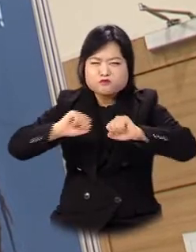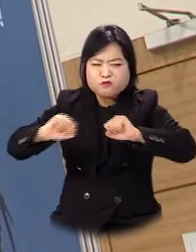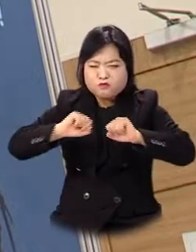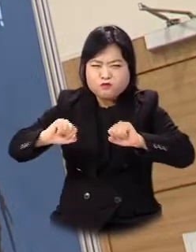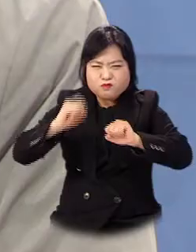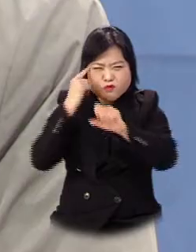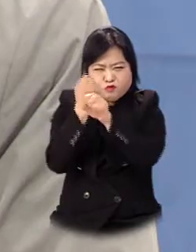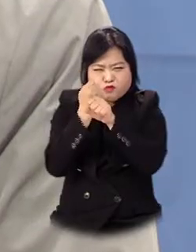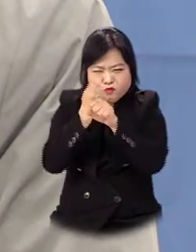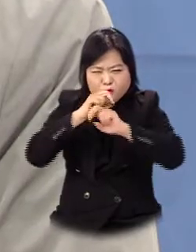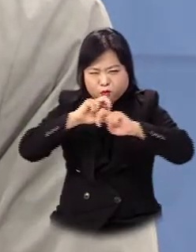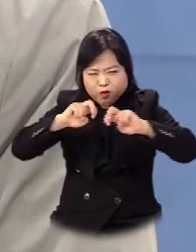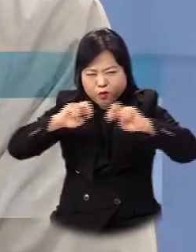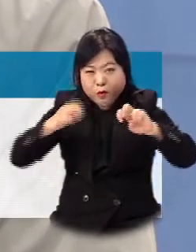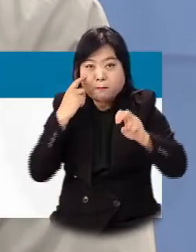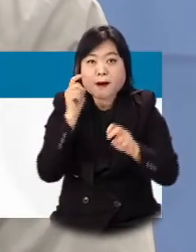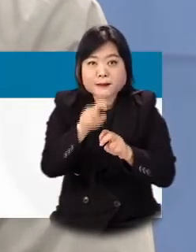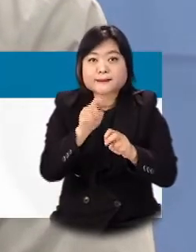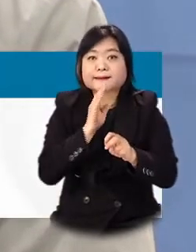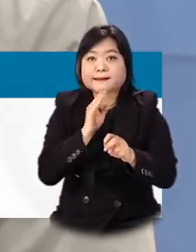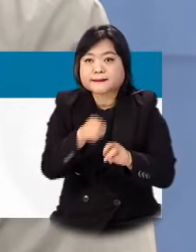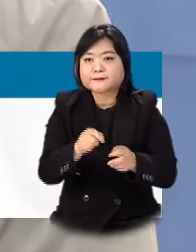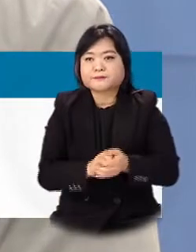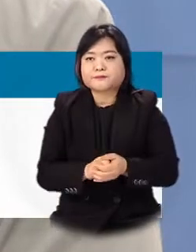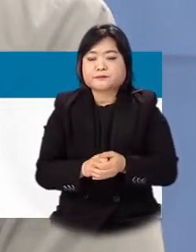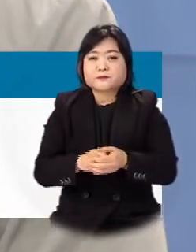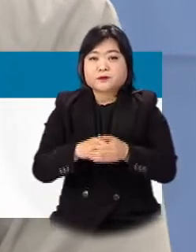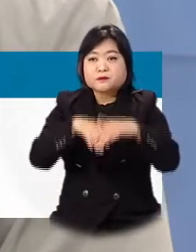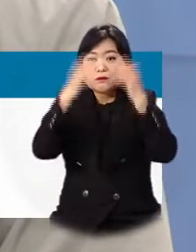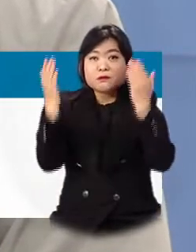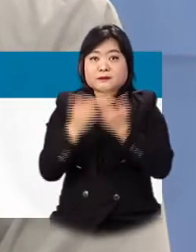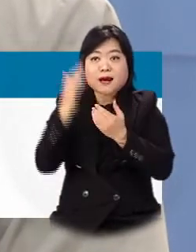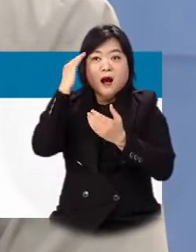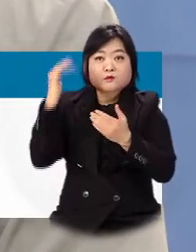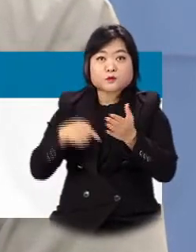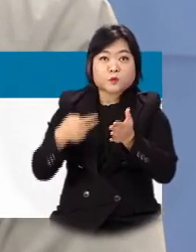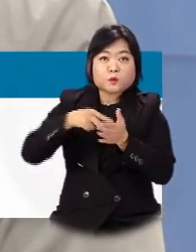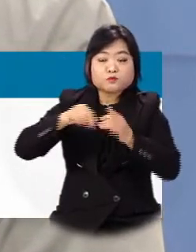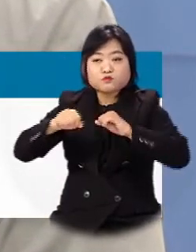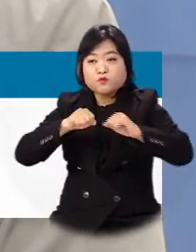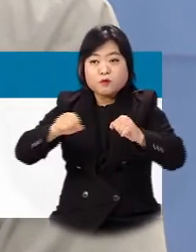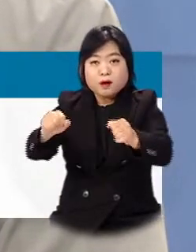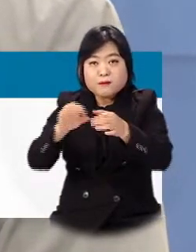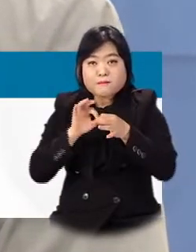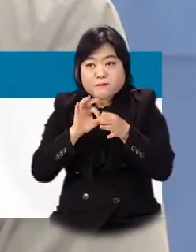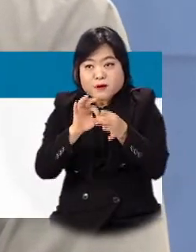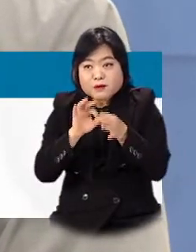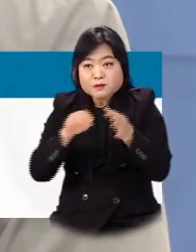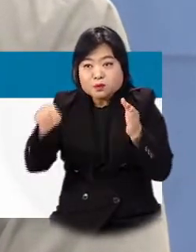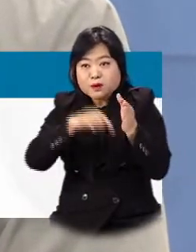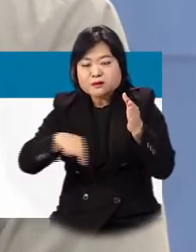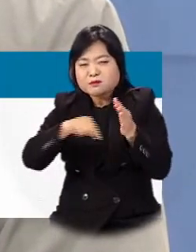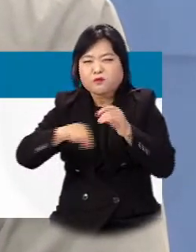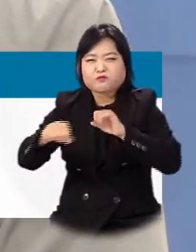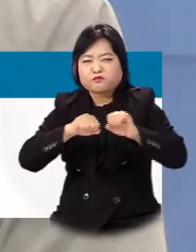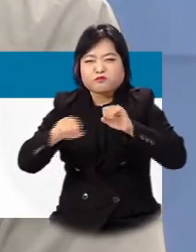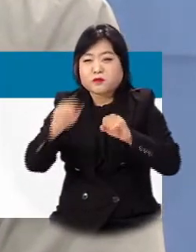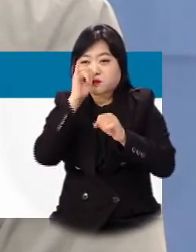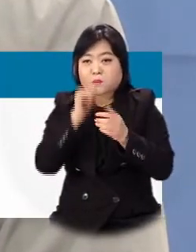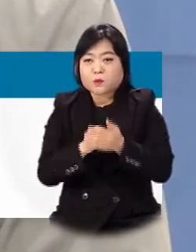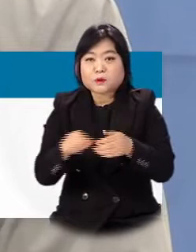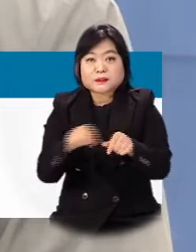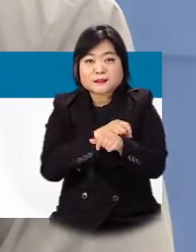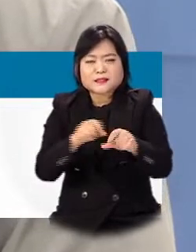사실입니다. 전체 한국 독립운동과 긴밀한 연관 속에서 이 운동이 벌어지고 있었고